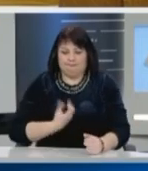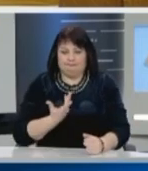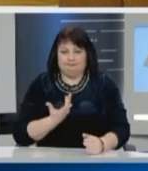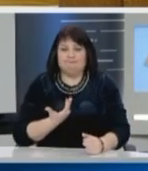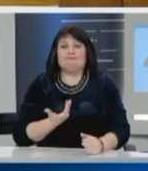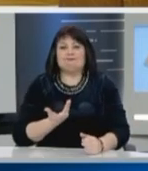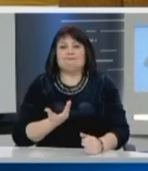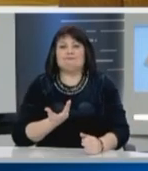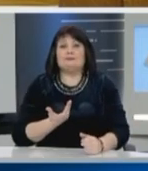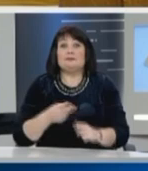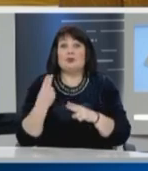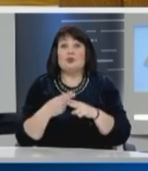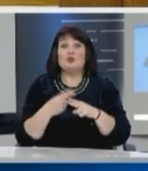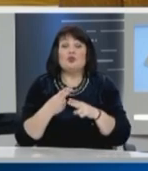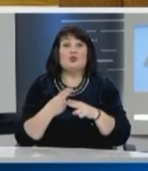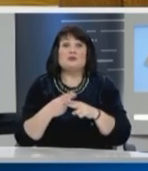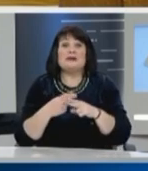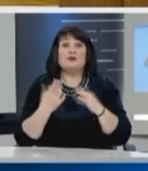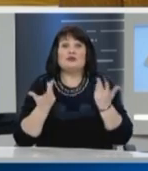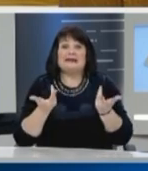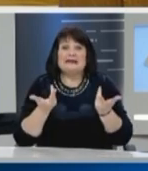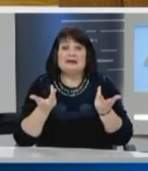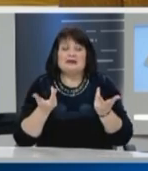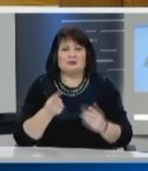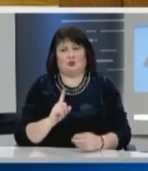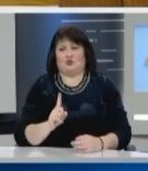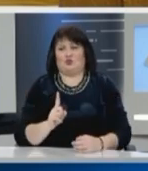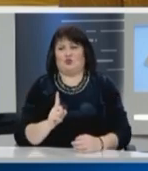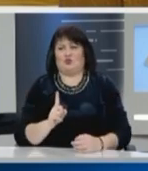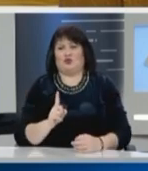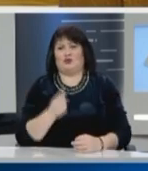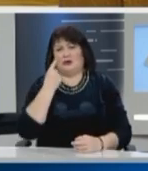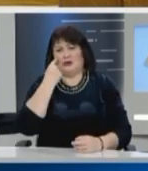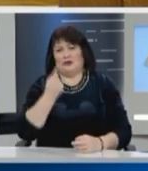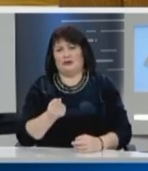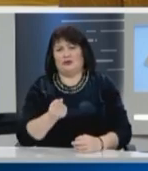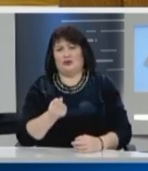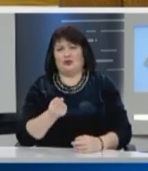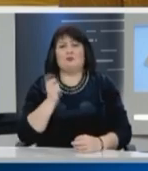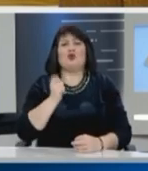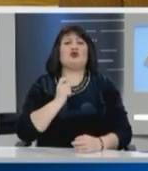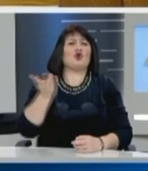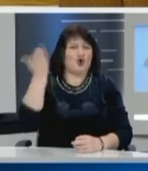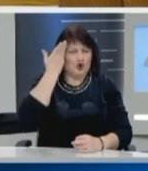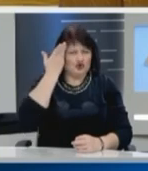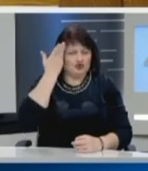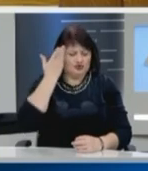αισθανθήκαμε και αισθανόμαστε ότι το κρίσιμο είναι όχι να κοιτάξουμε το πολιτικό κόστος το